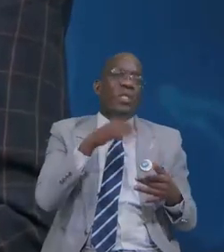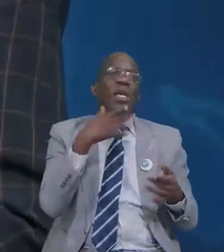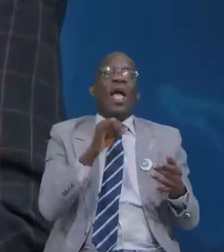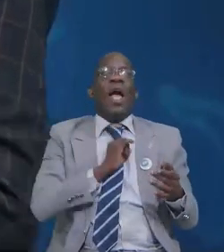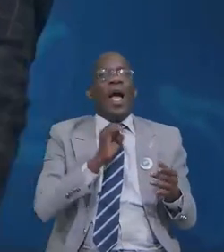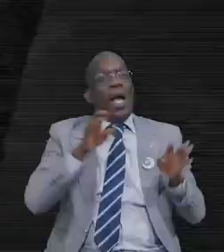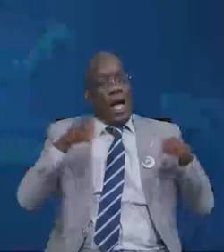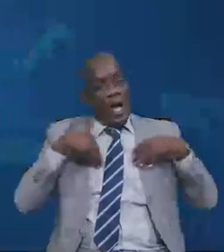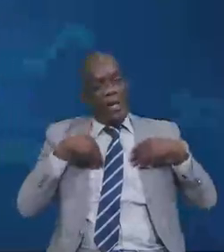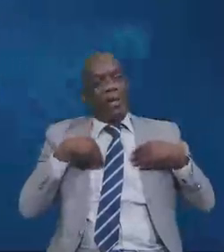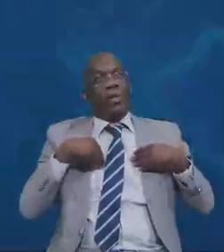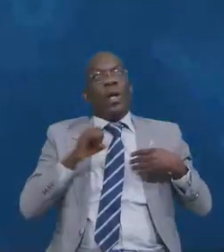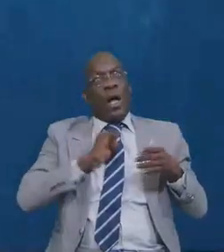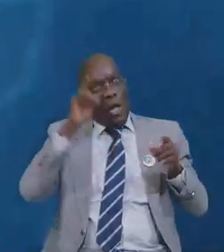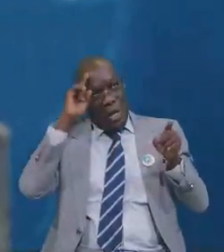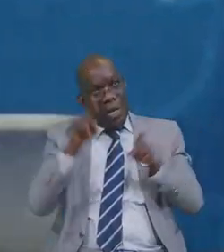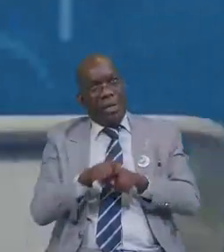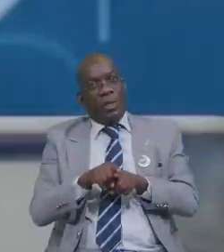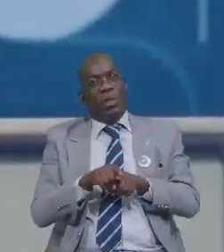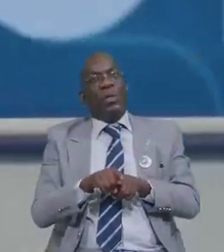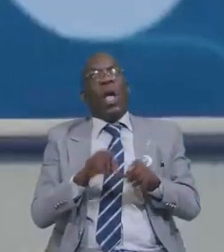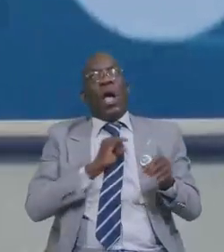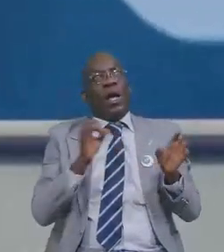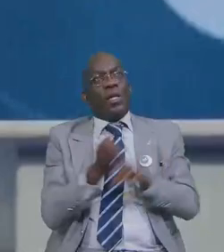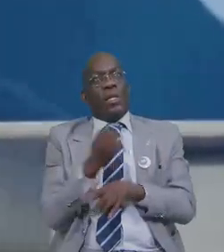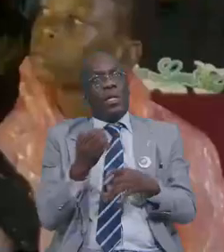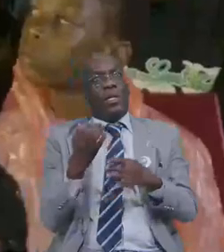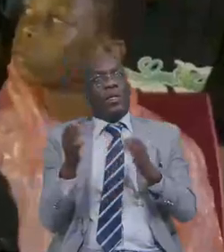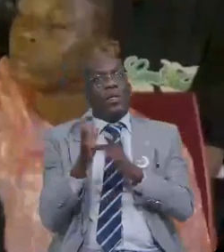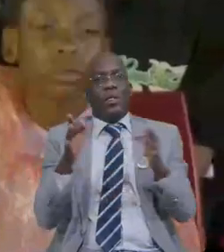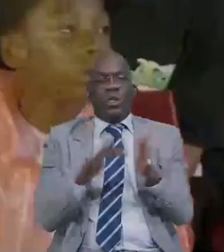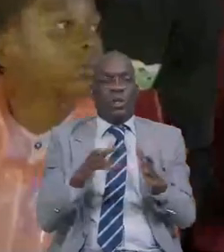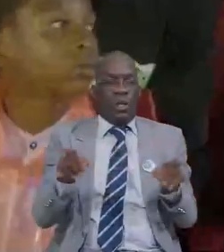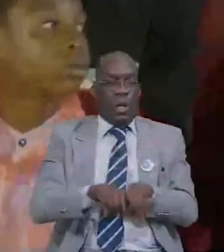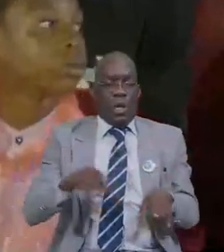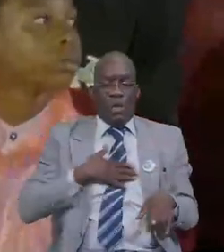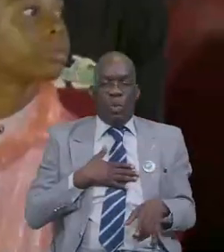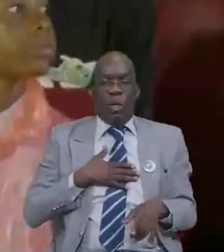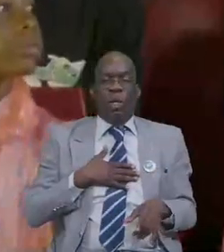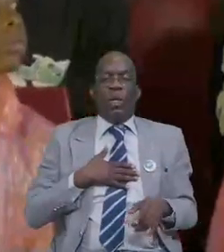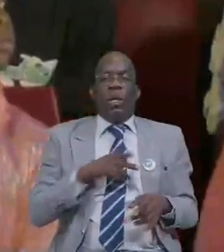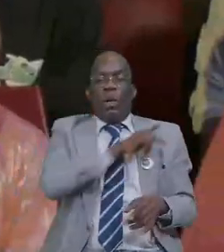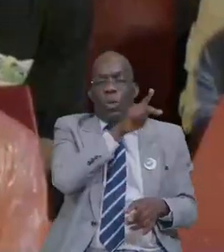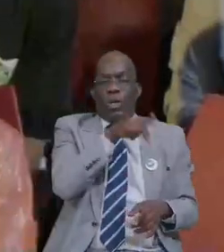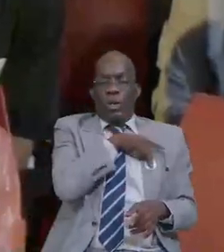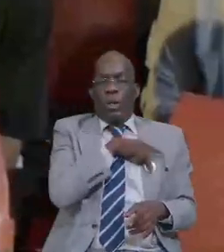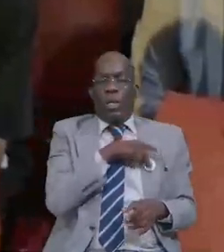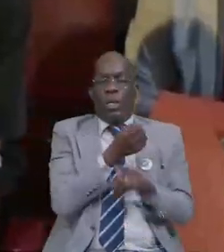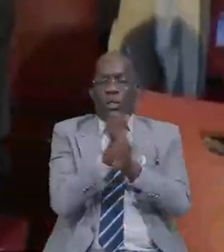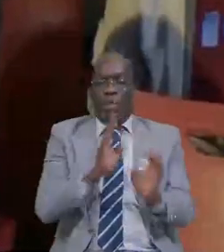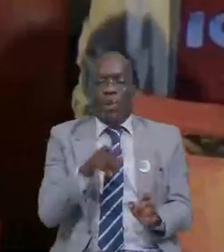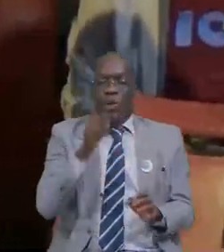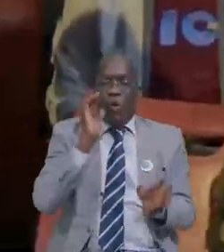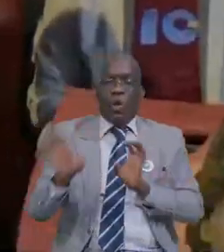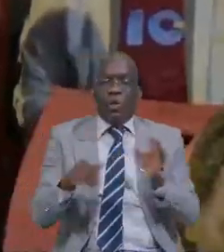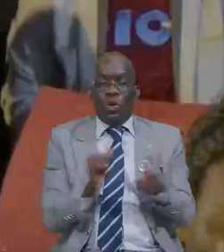suis d'accord, j'accepte, je reçois Jésus comme mon sauveur personnel. Et tu le feras